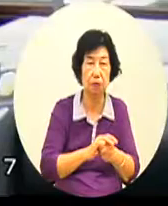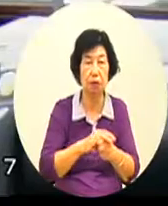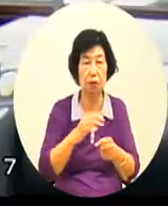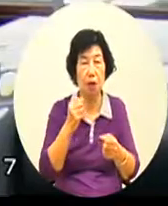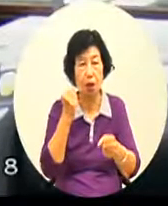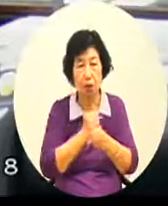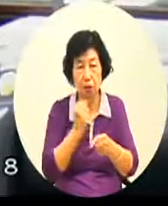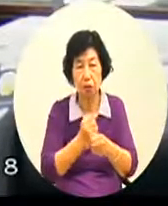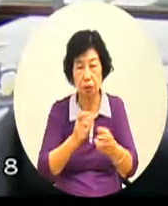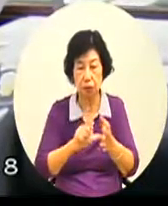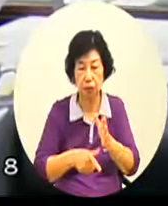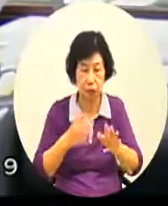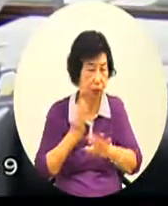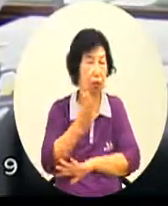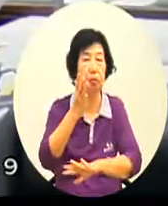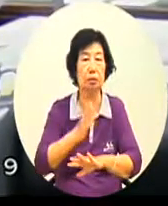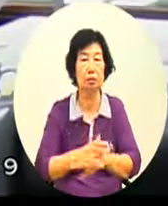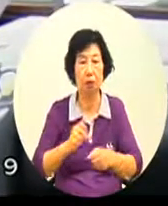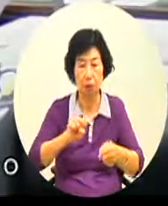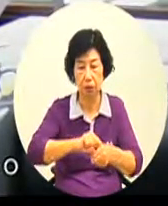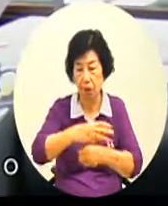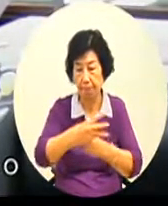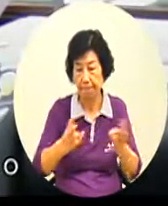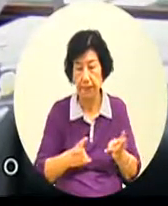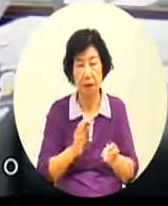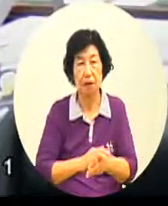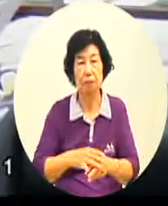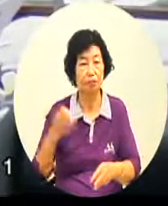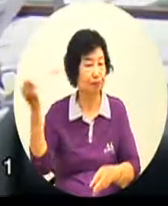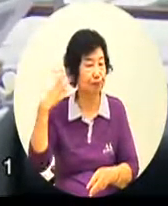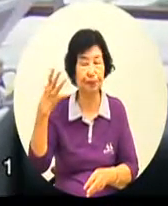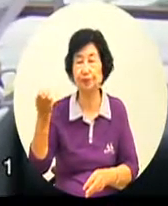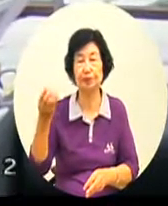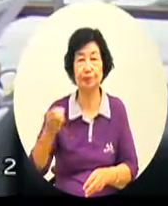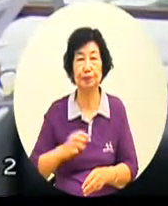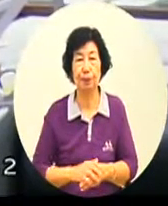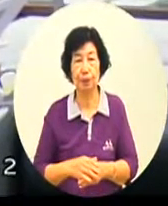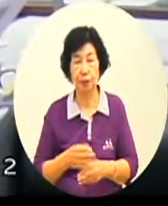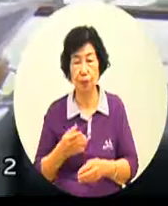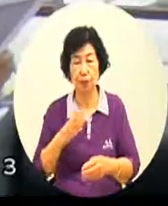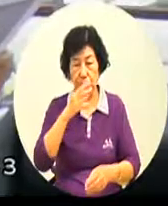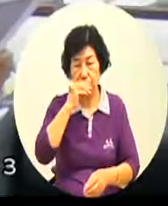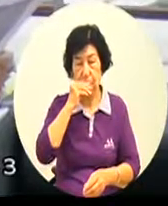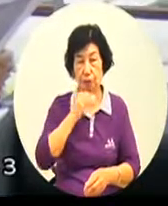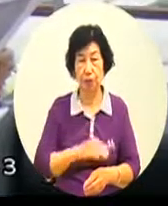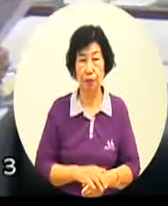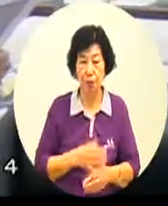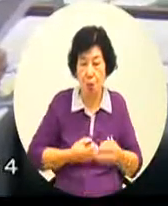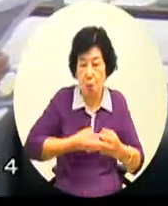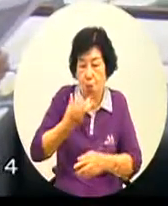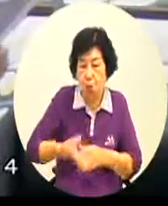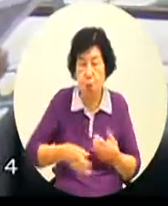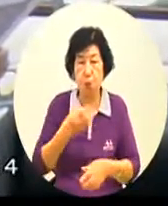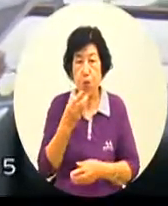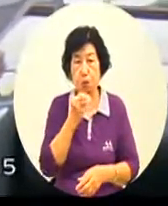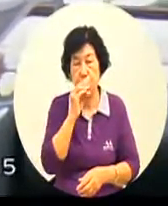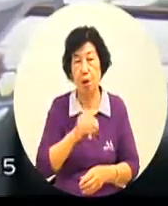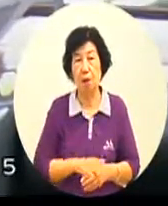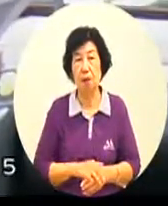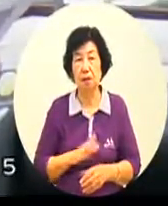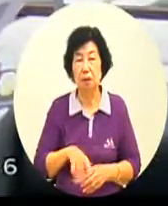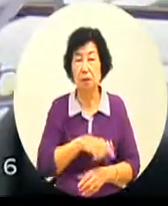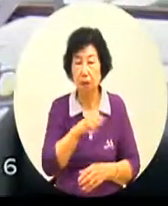那这些人有，我好像没有听过他们的声音啊，没有人敢抱怨，还有人跟我讲说他们很喜欢加班